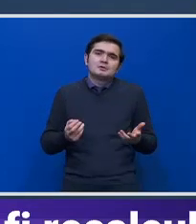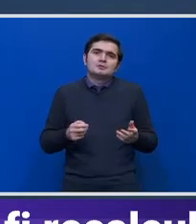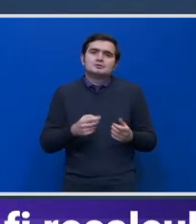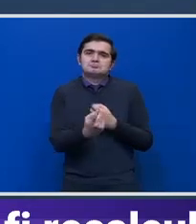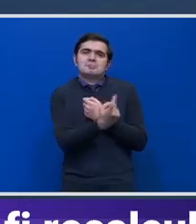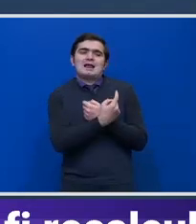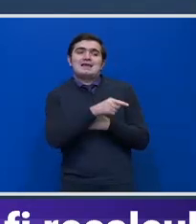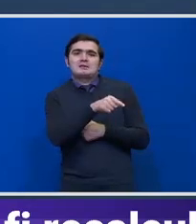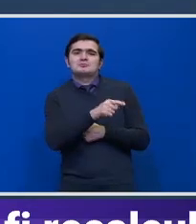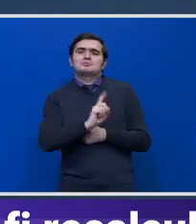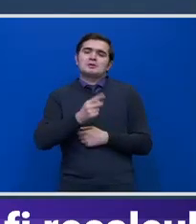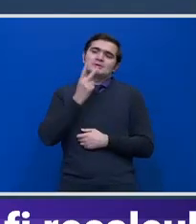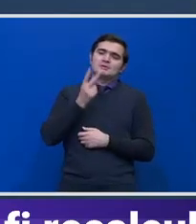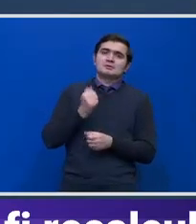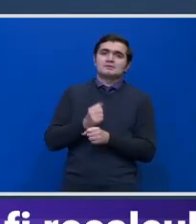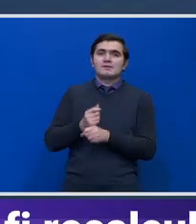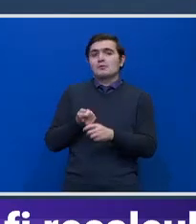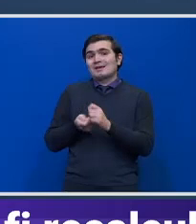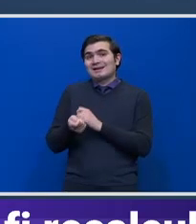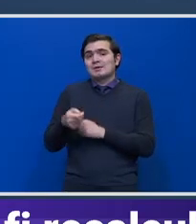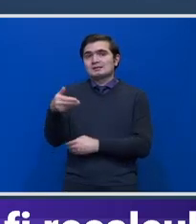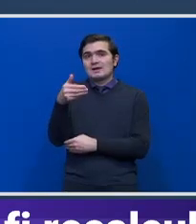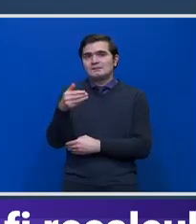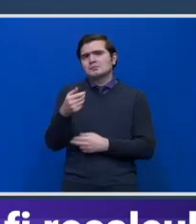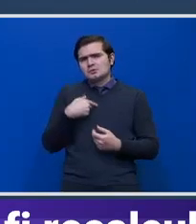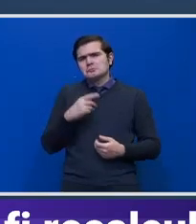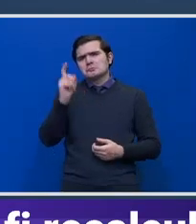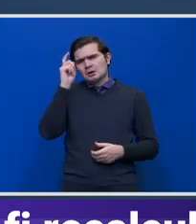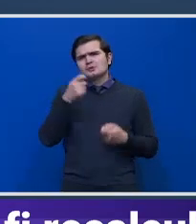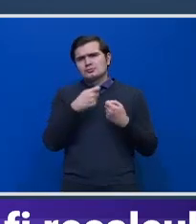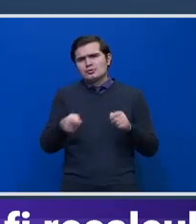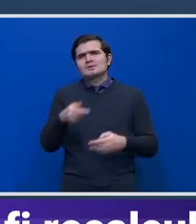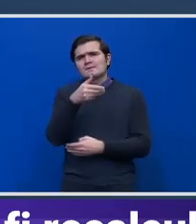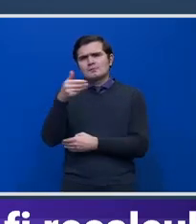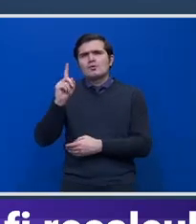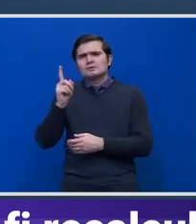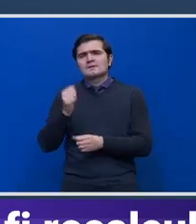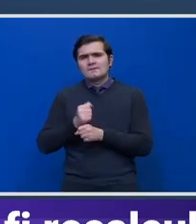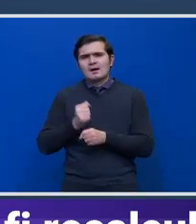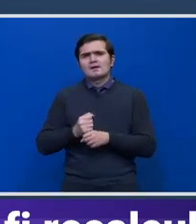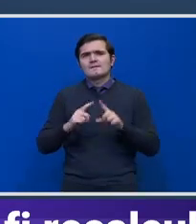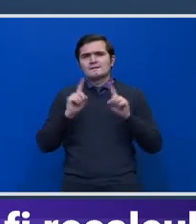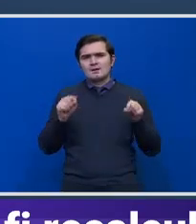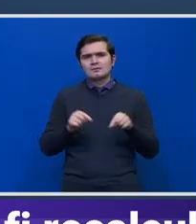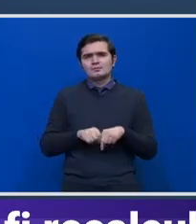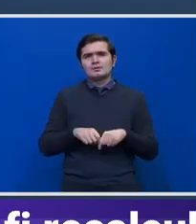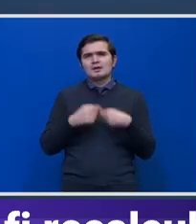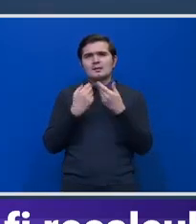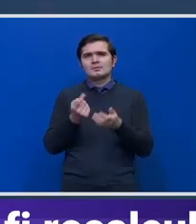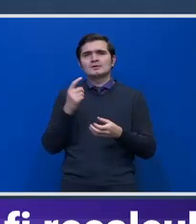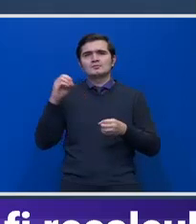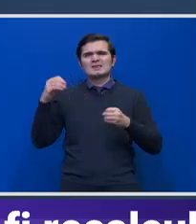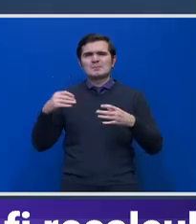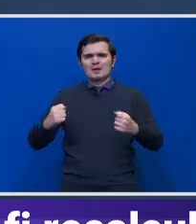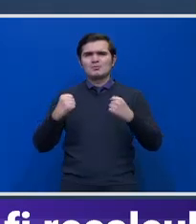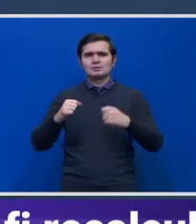și pe clientul ar trebui să se uite și să facă o reclamație la furnizor. Dar eu cred că toți furnizorii vor reface facturile. Un semnal foarte puternic care a fost dat de către premier